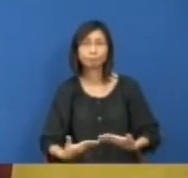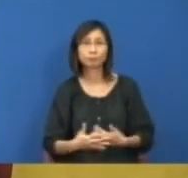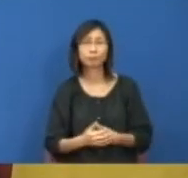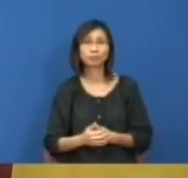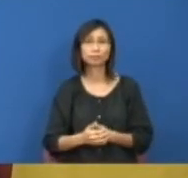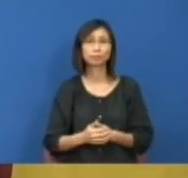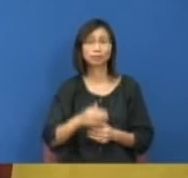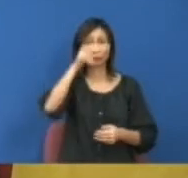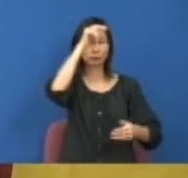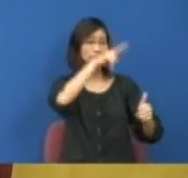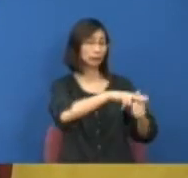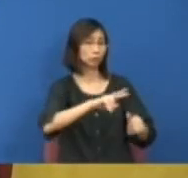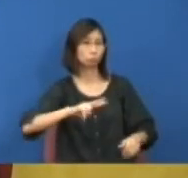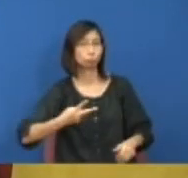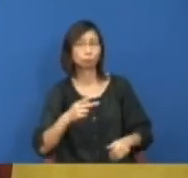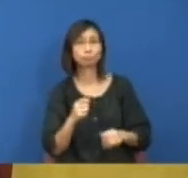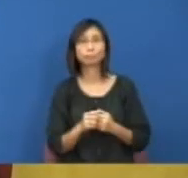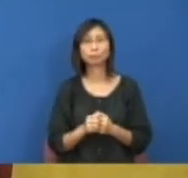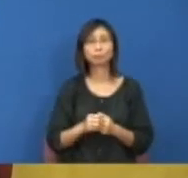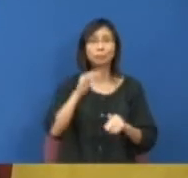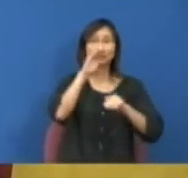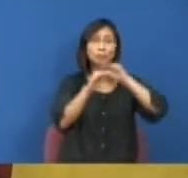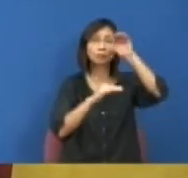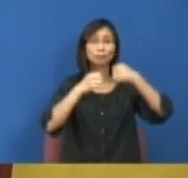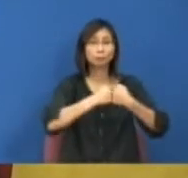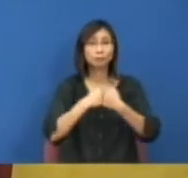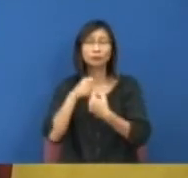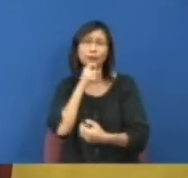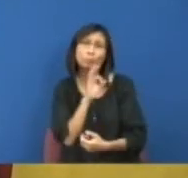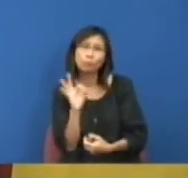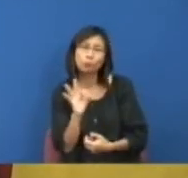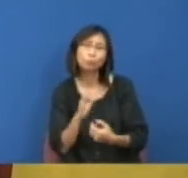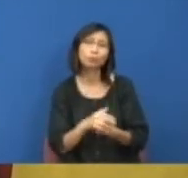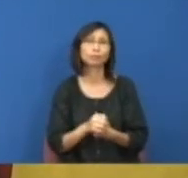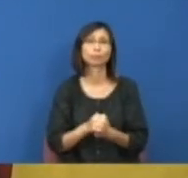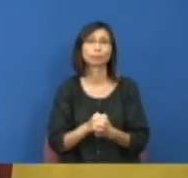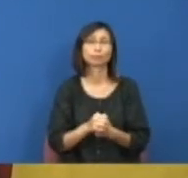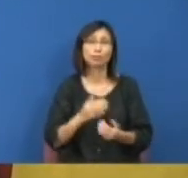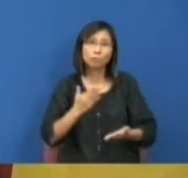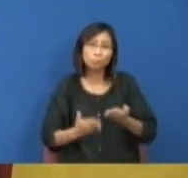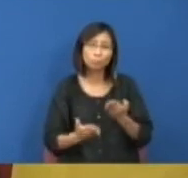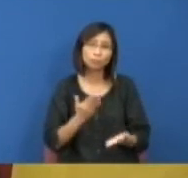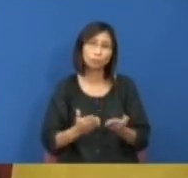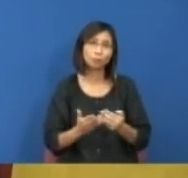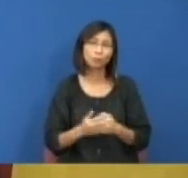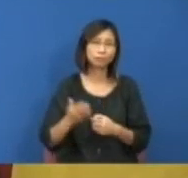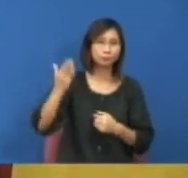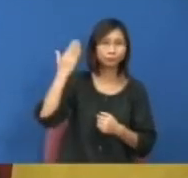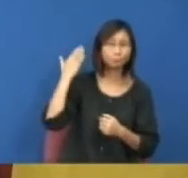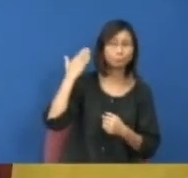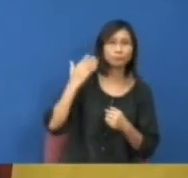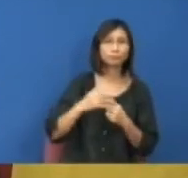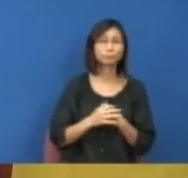的政治轉變裏面究竟有沒有一個階級戰爭的class war 的成分，又或者我們剛之前都講過，就是